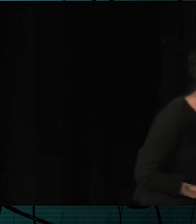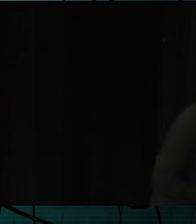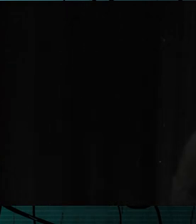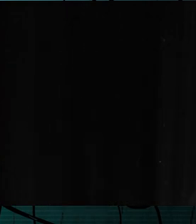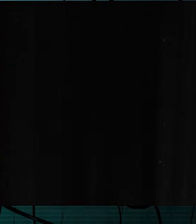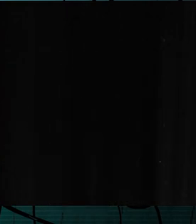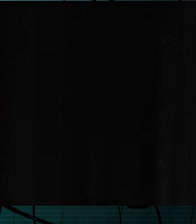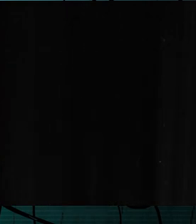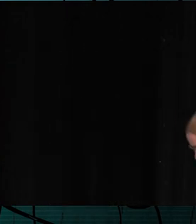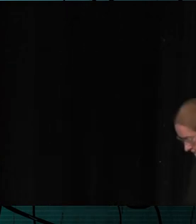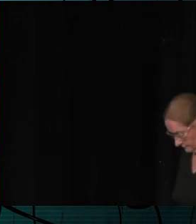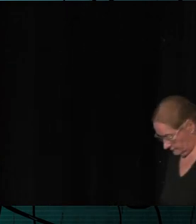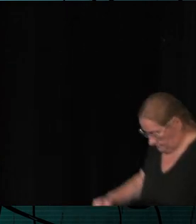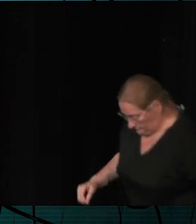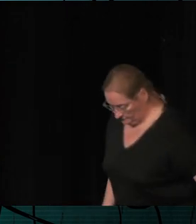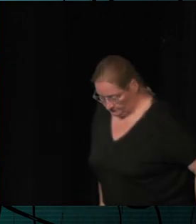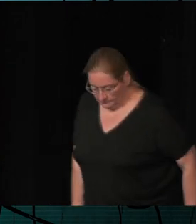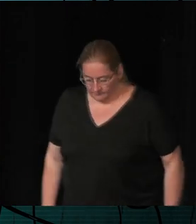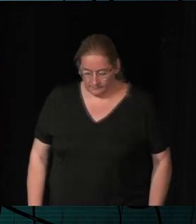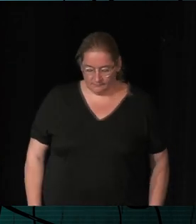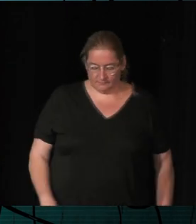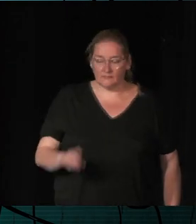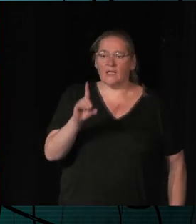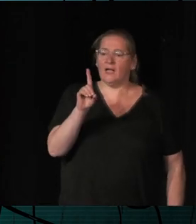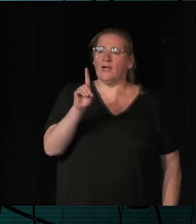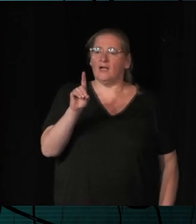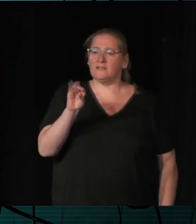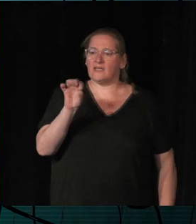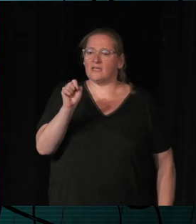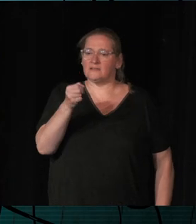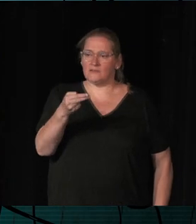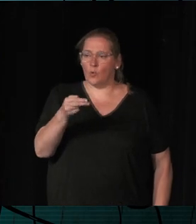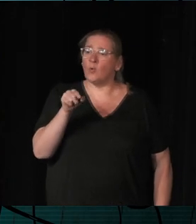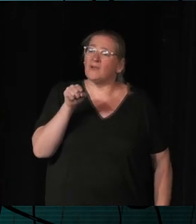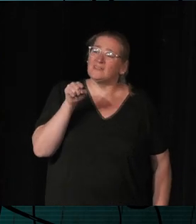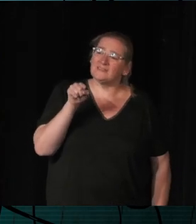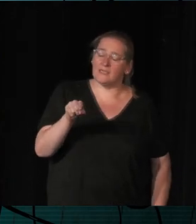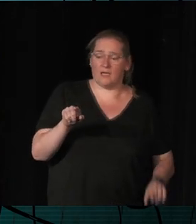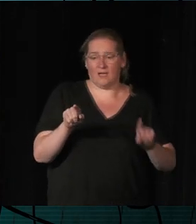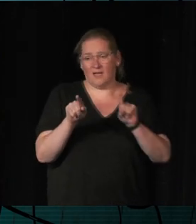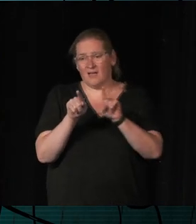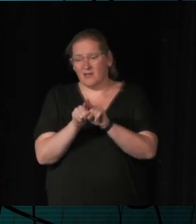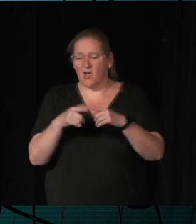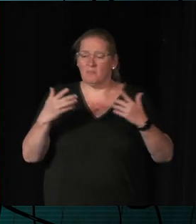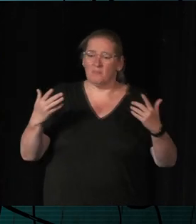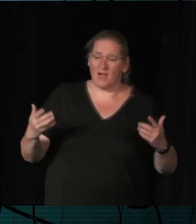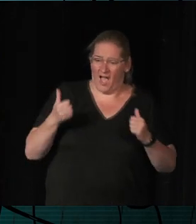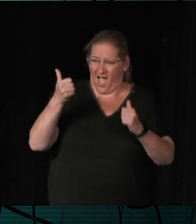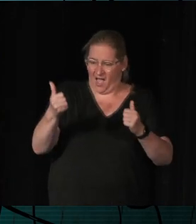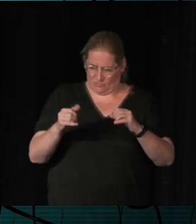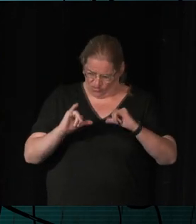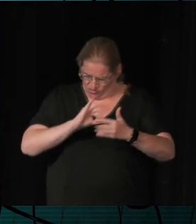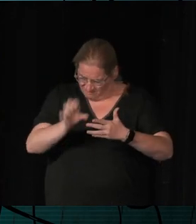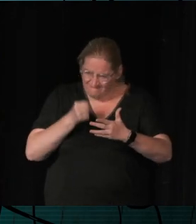dis, Décarnation n'a pas un, on va dire un gameplay fondamental. C'est plus des mini-jeux, mais c'est complètement